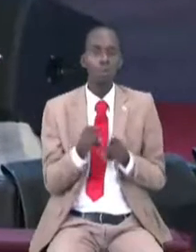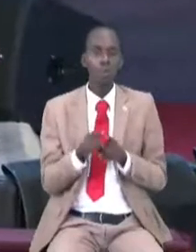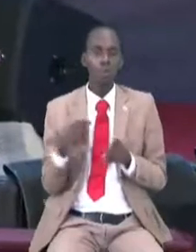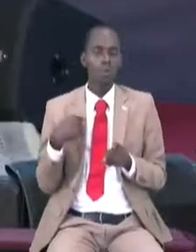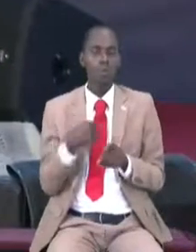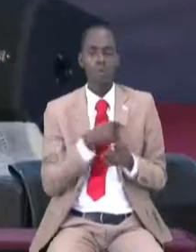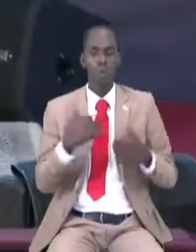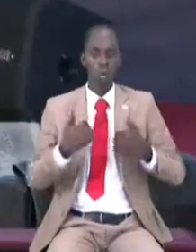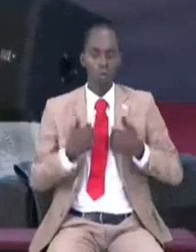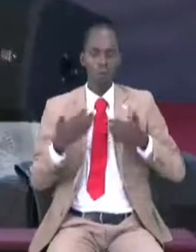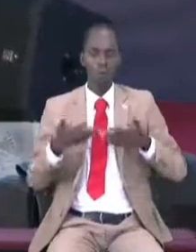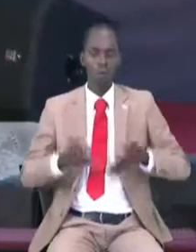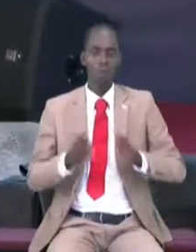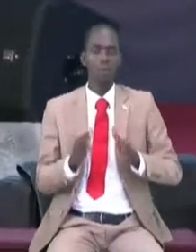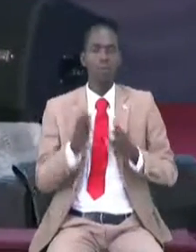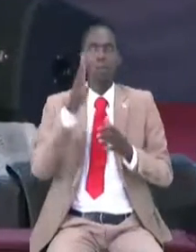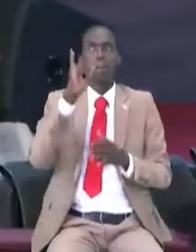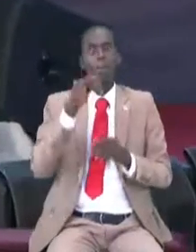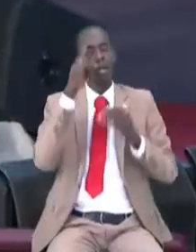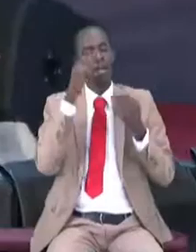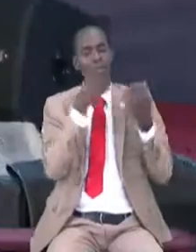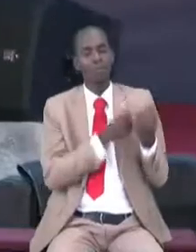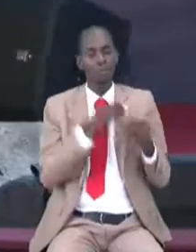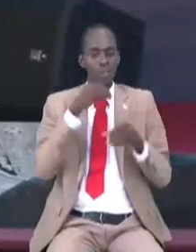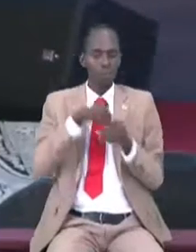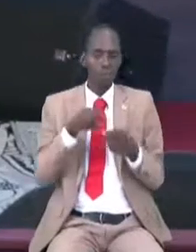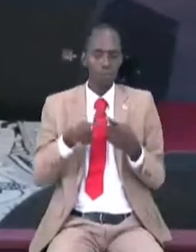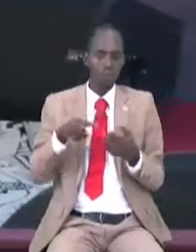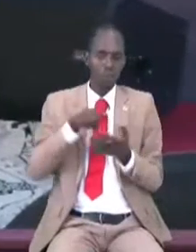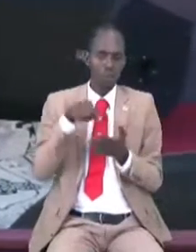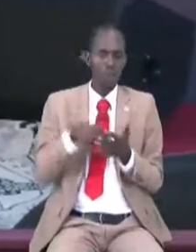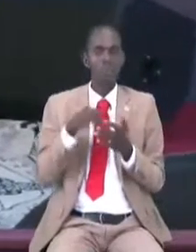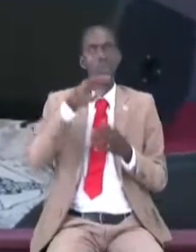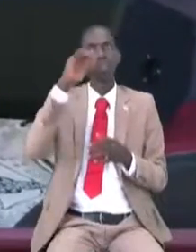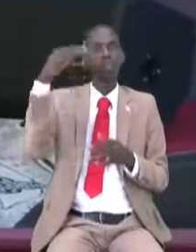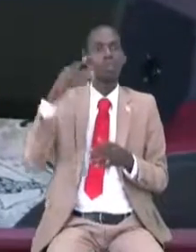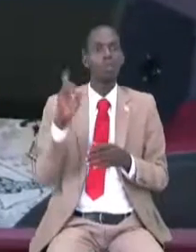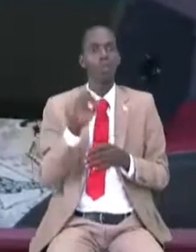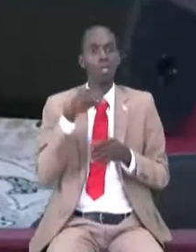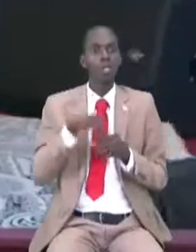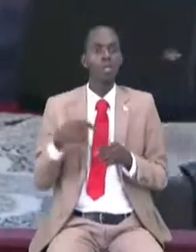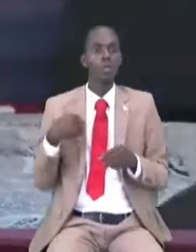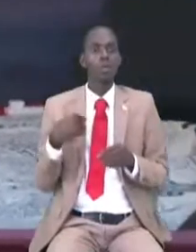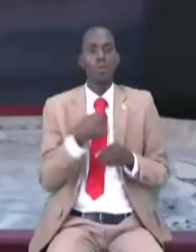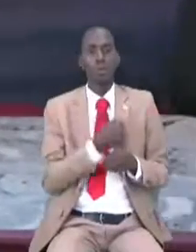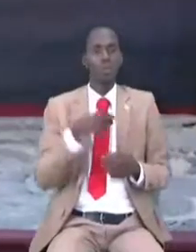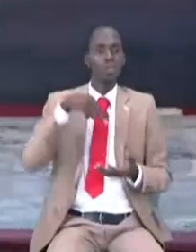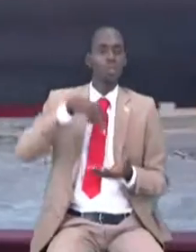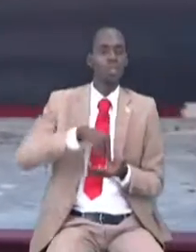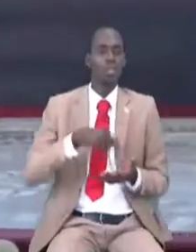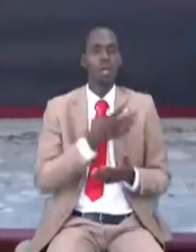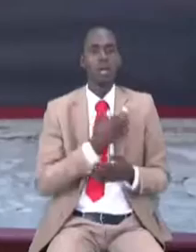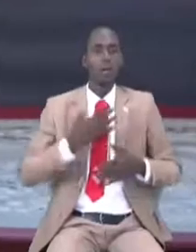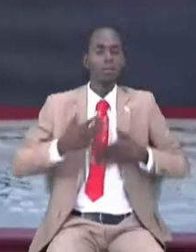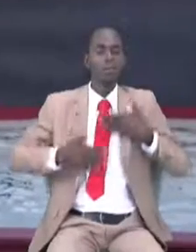dans laquelle nous demeurons fermes et nous nous glorifions dans l'espérance de la gloire